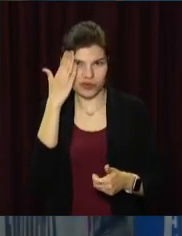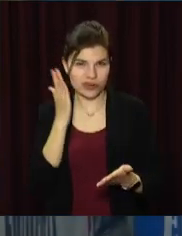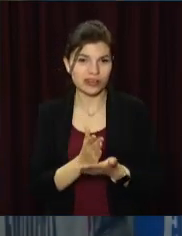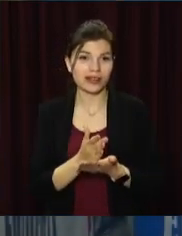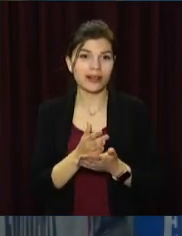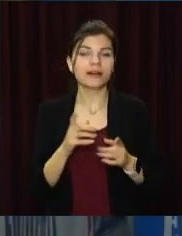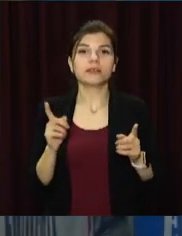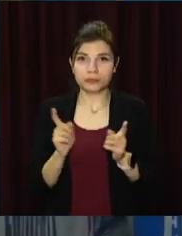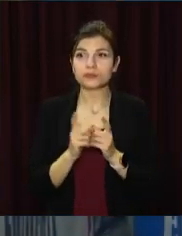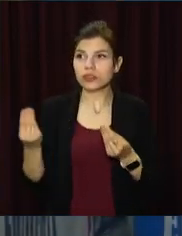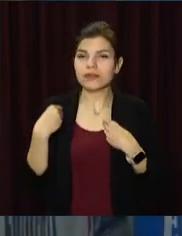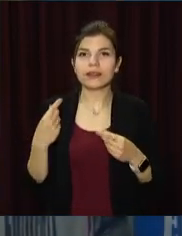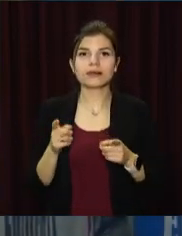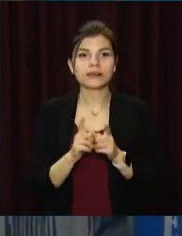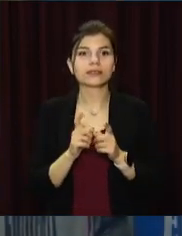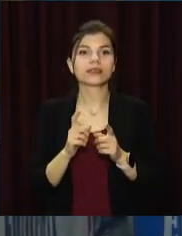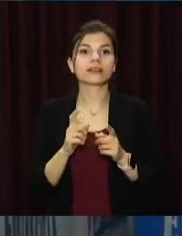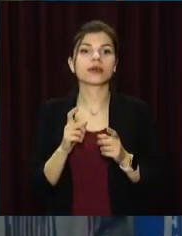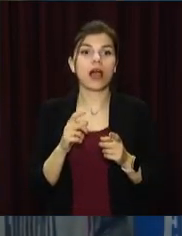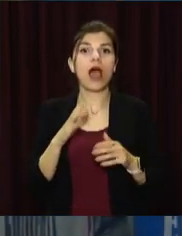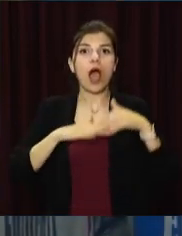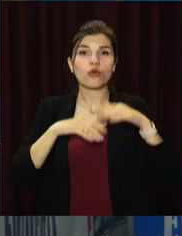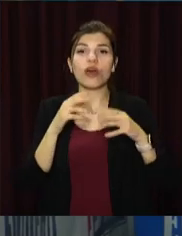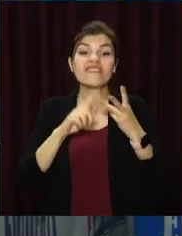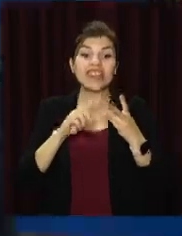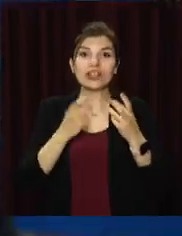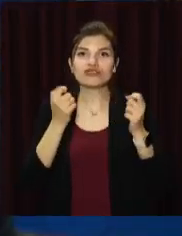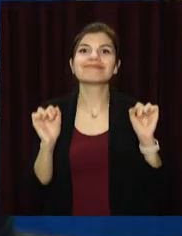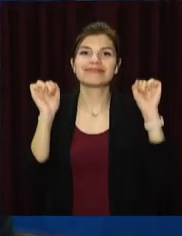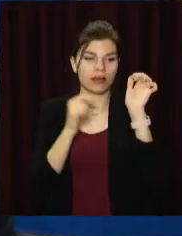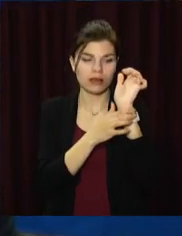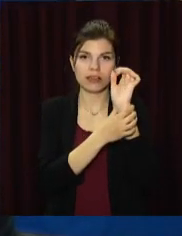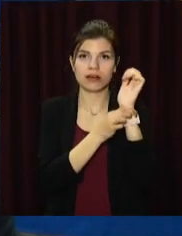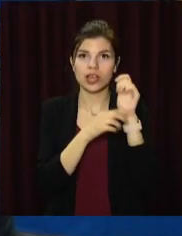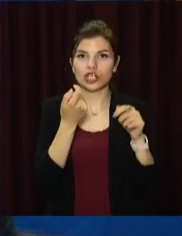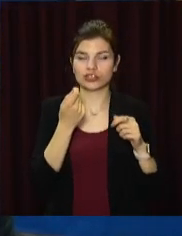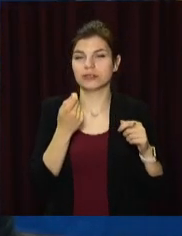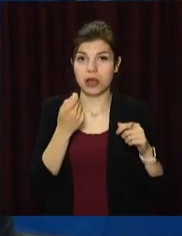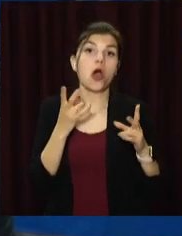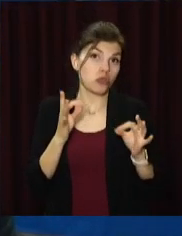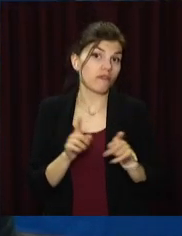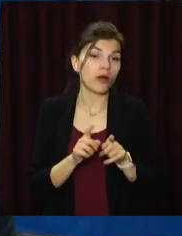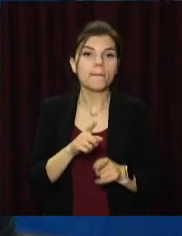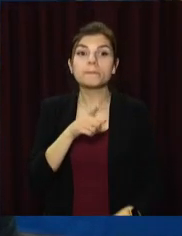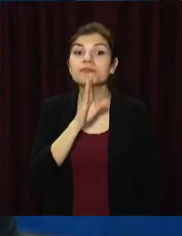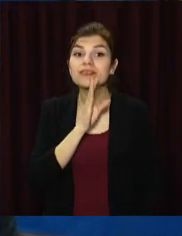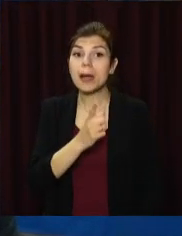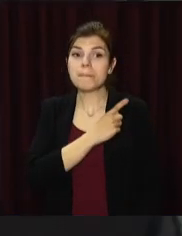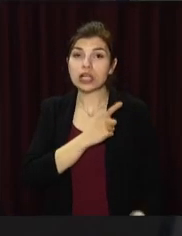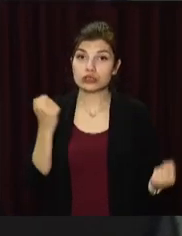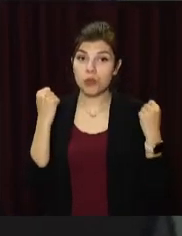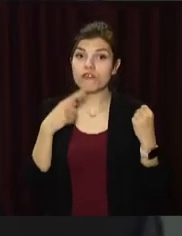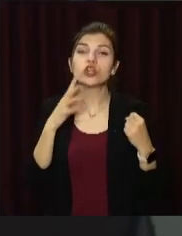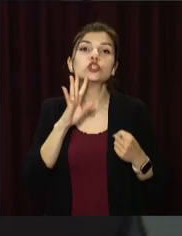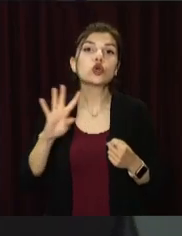третій підход в толчці, рука мене підвела, а так в цілому я довольна. 15-річна чемпіонка і майстерка спорту розповідає,